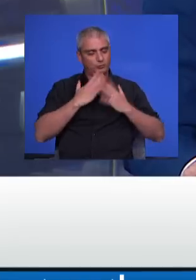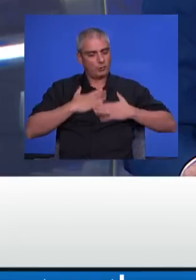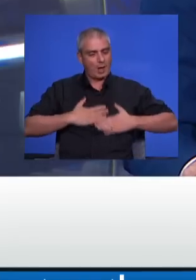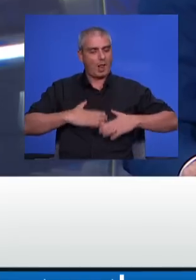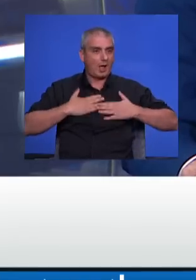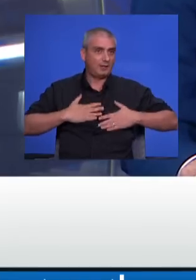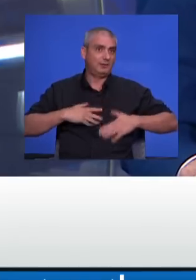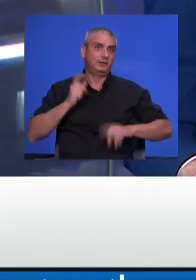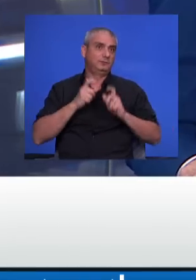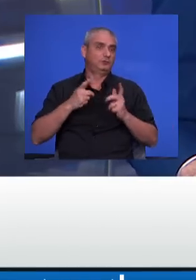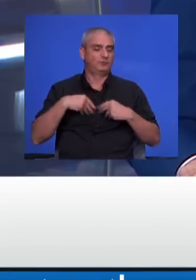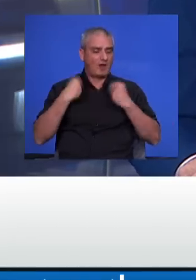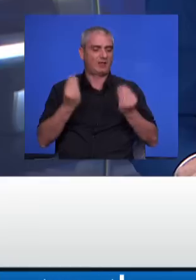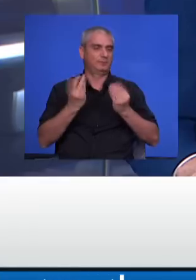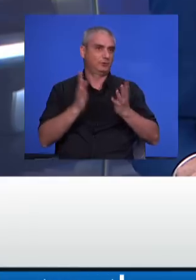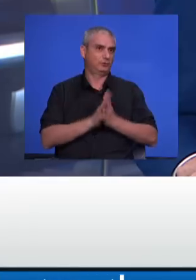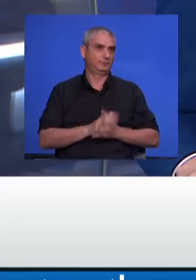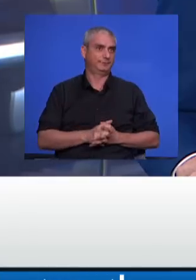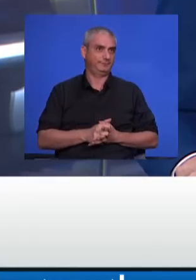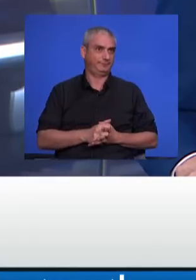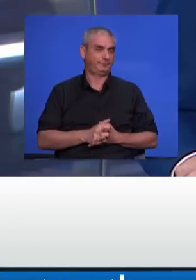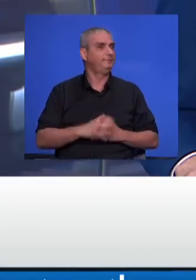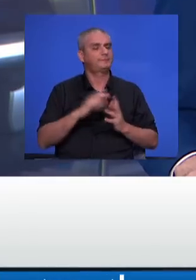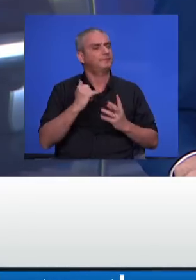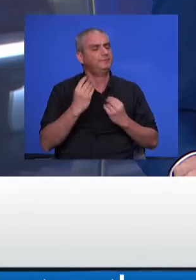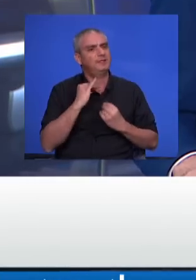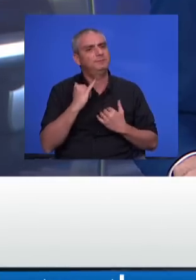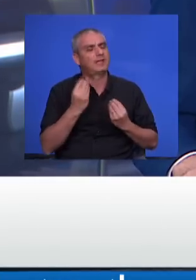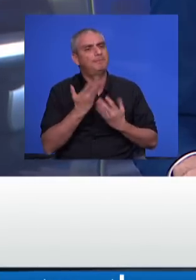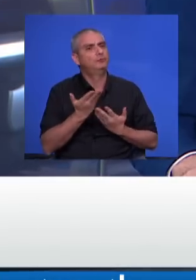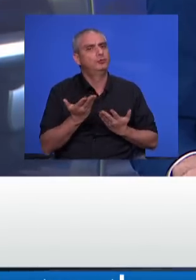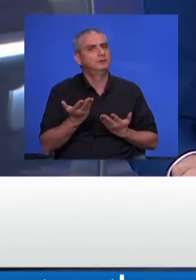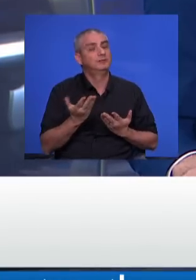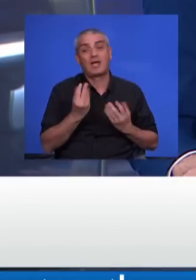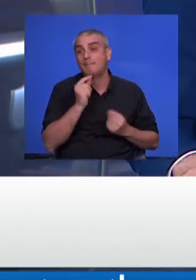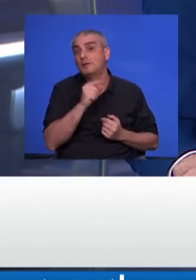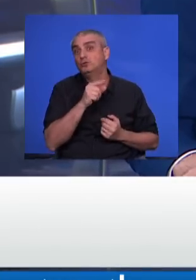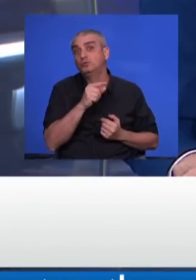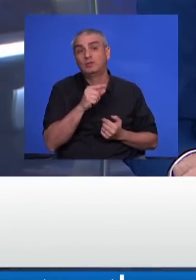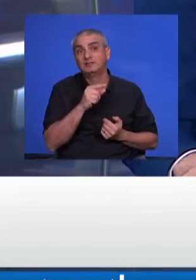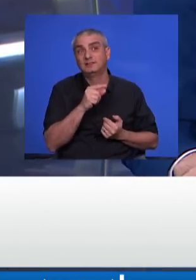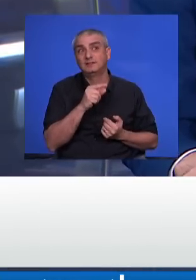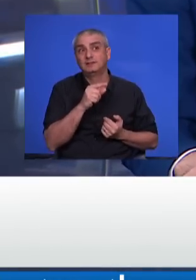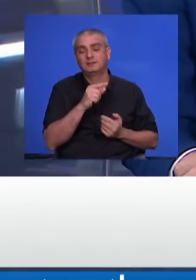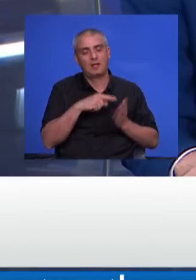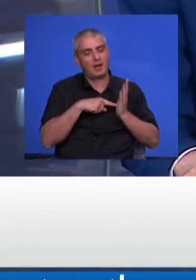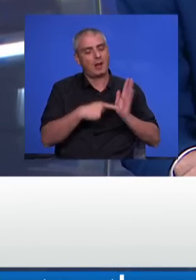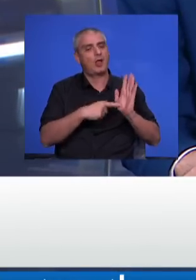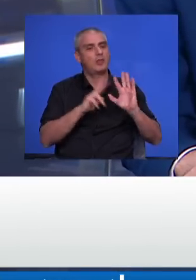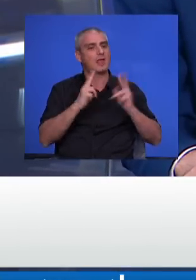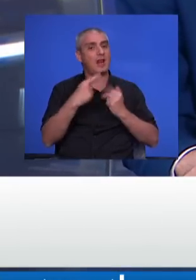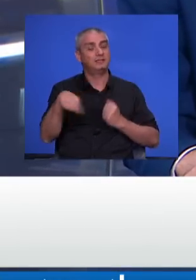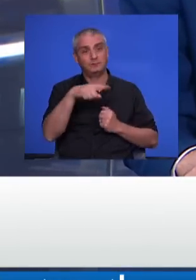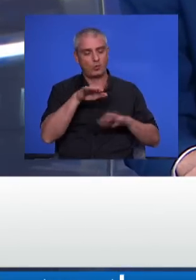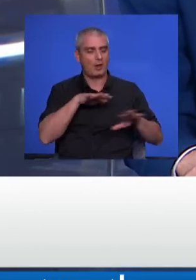האנשים ולתת משהו. אבל מה זה המשהו הזה? שנייה, מואב. מה זה המשהו הזה? המשהו הזה, מואב, זה להראות לציבור